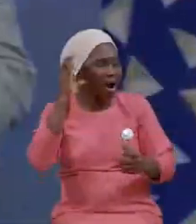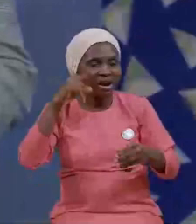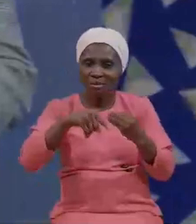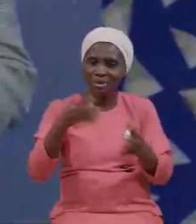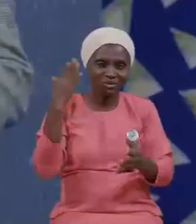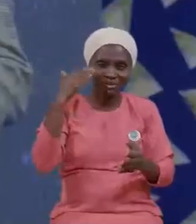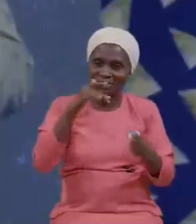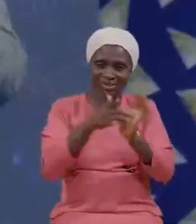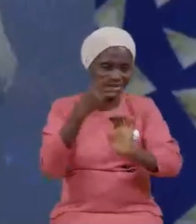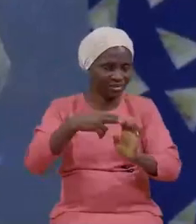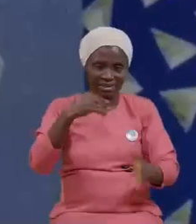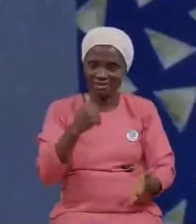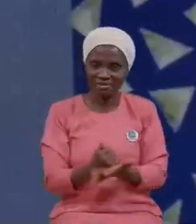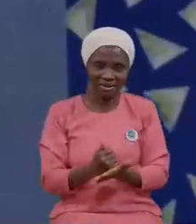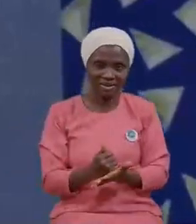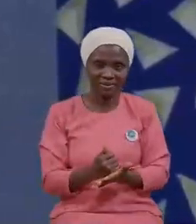Qu'est-ce qui est arrivé?